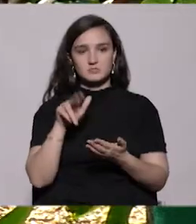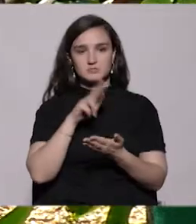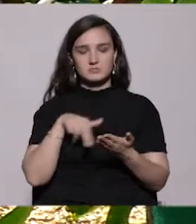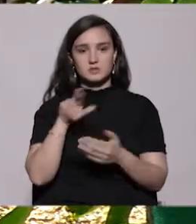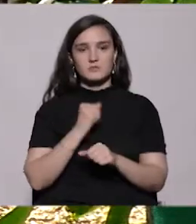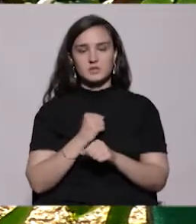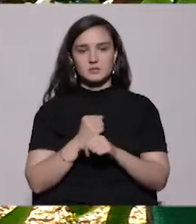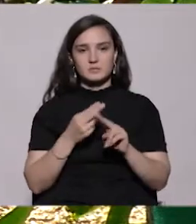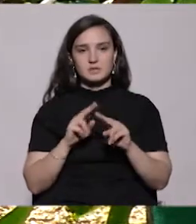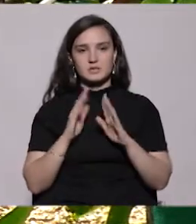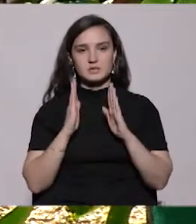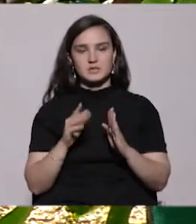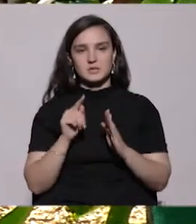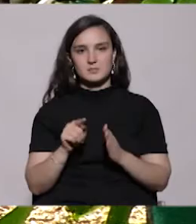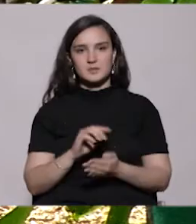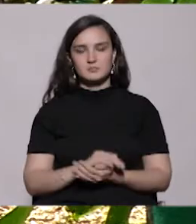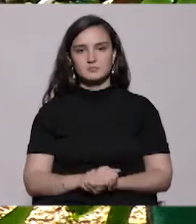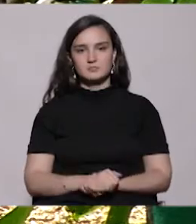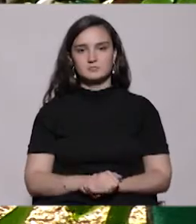მომხაზავ, ეს იქნება